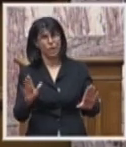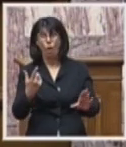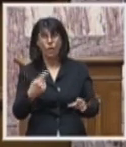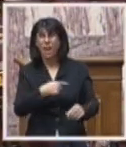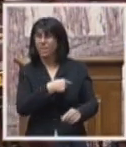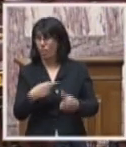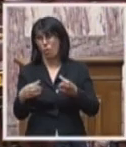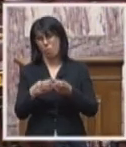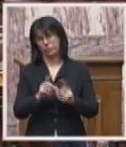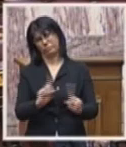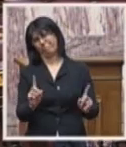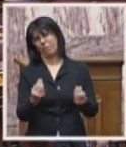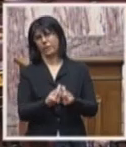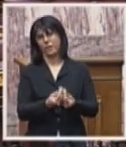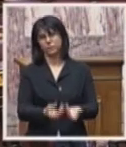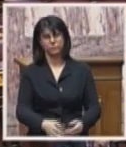κόμματος.